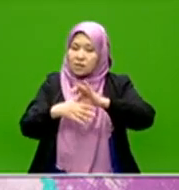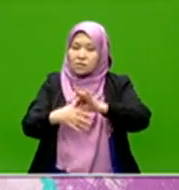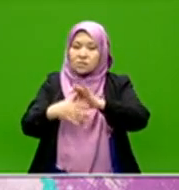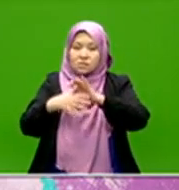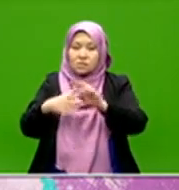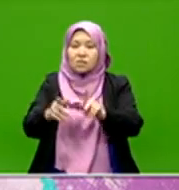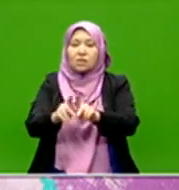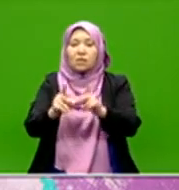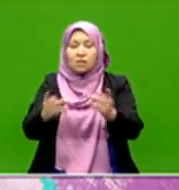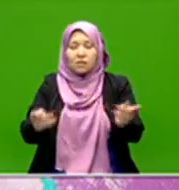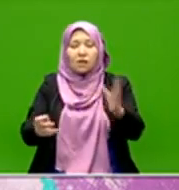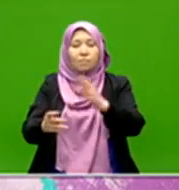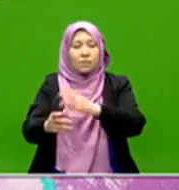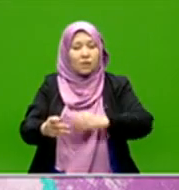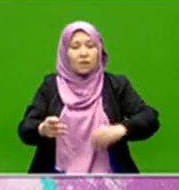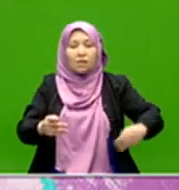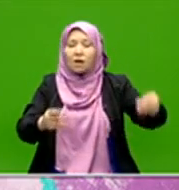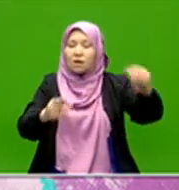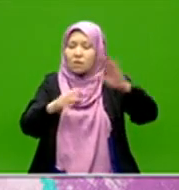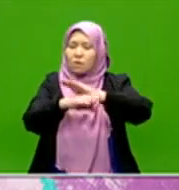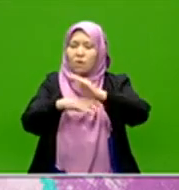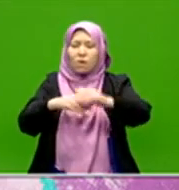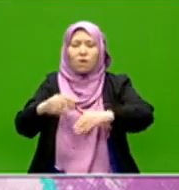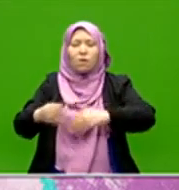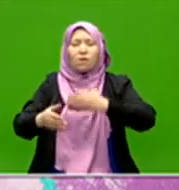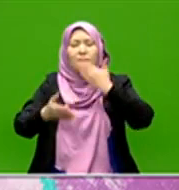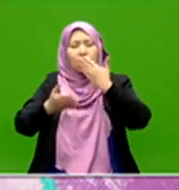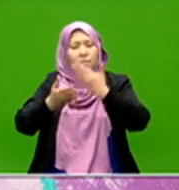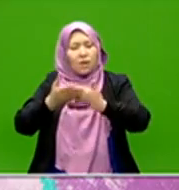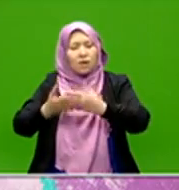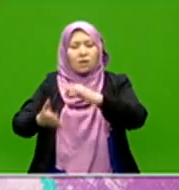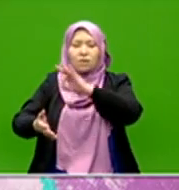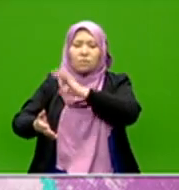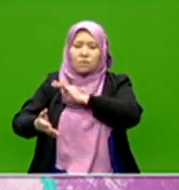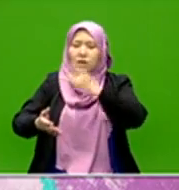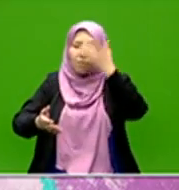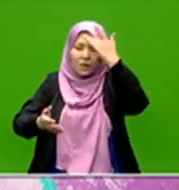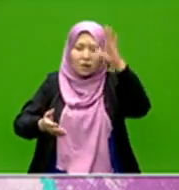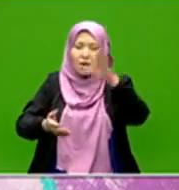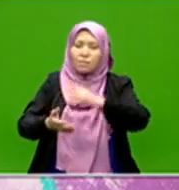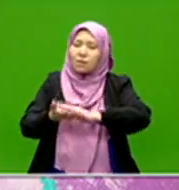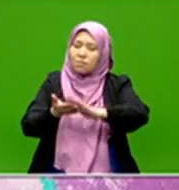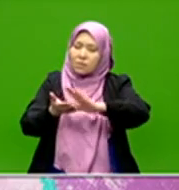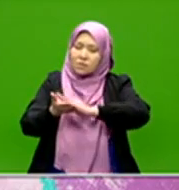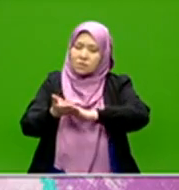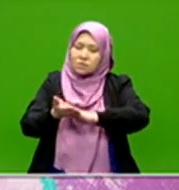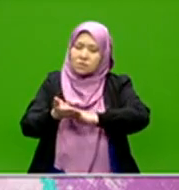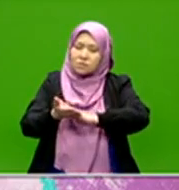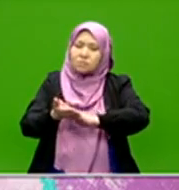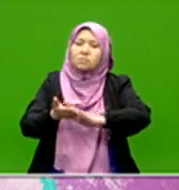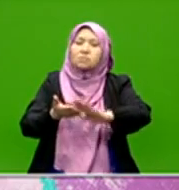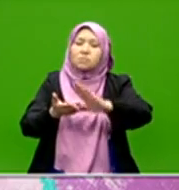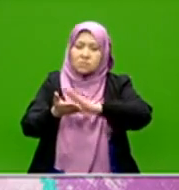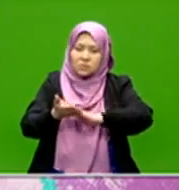ويعلمهم الكتاب والحكمة ويزكيهم